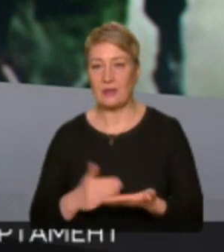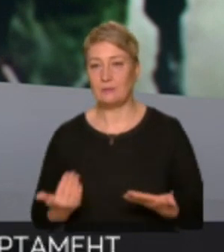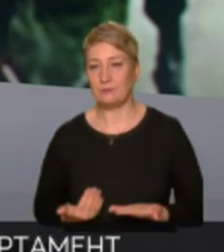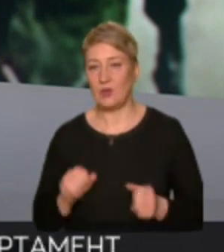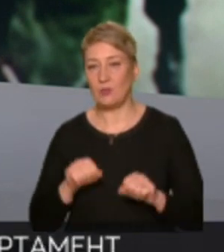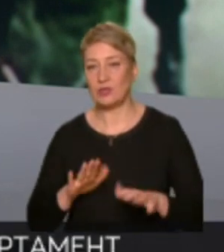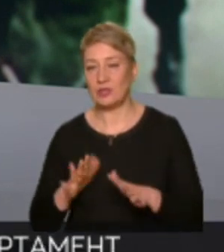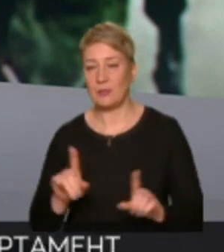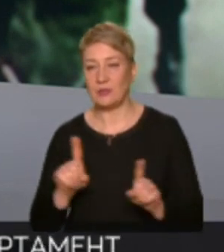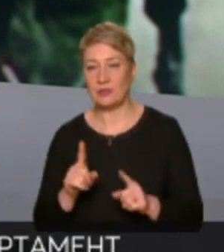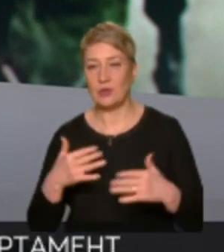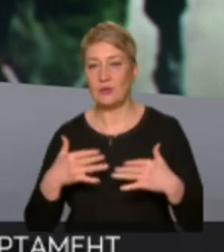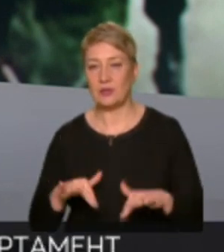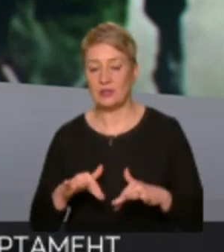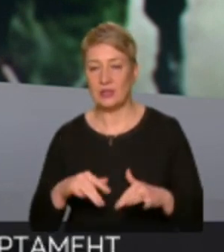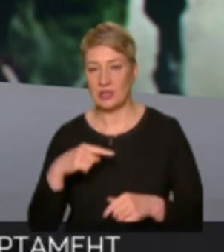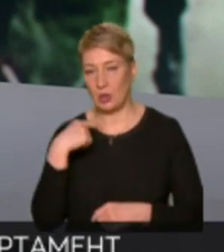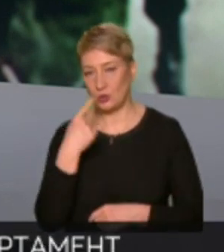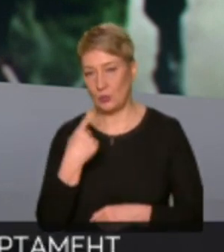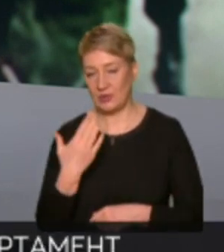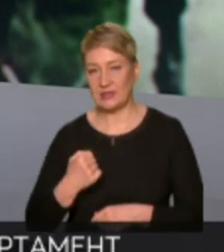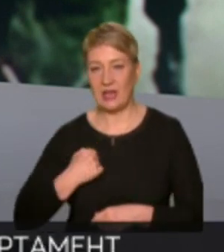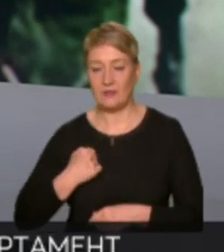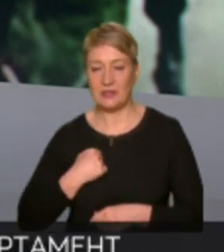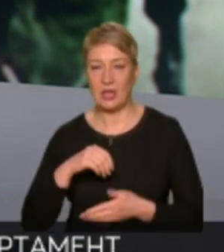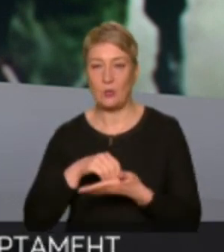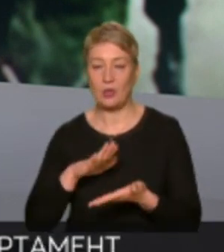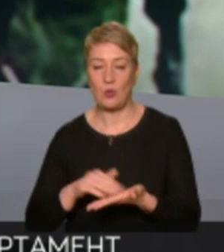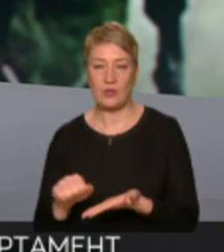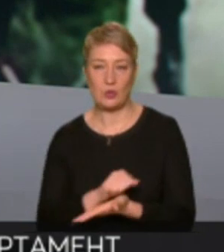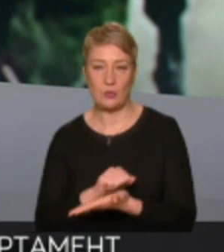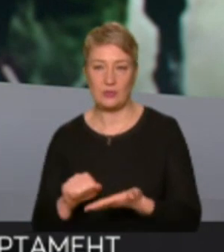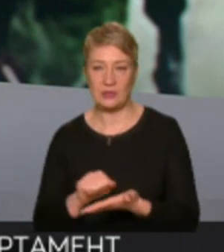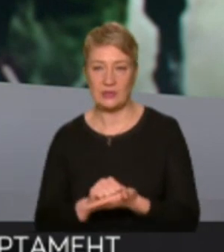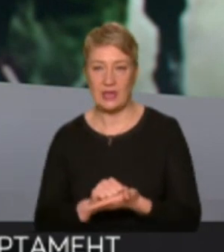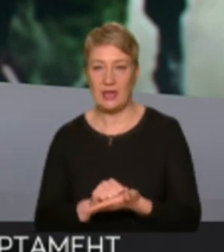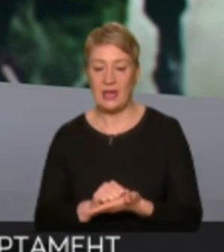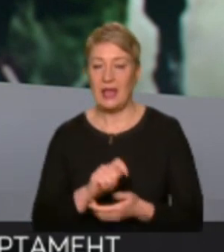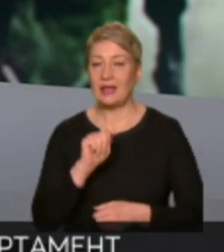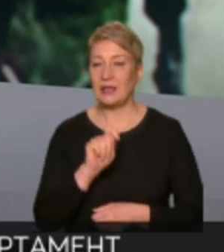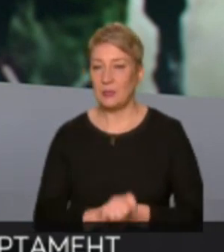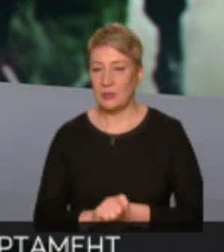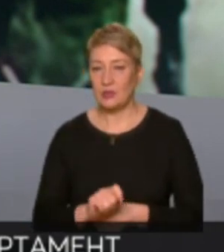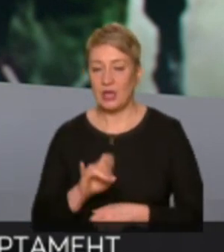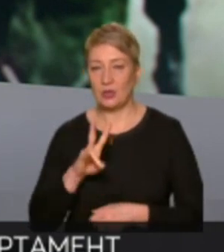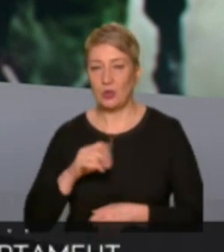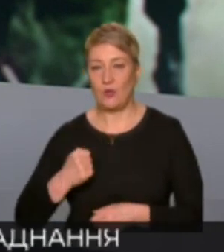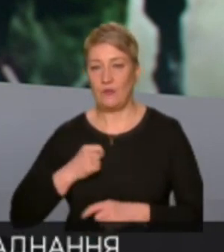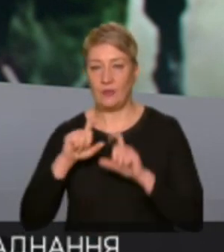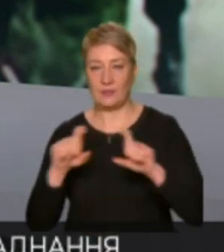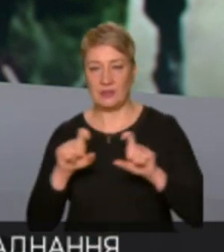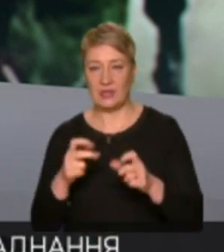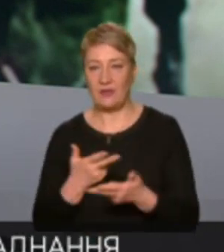що втрачаються особисті або ж військово-облікові документи. Неприбуття до ТЦК все одно визначається